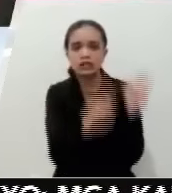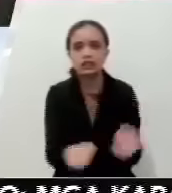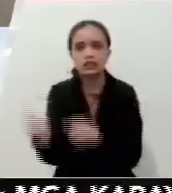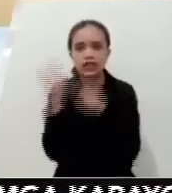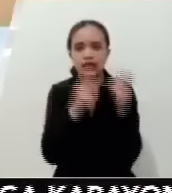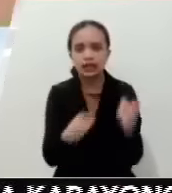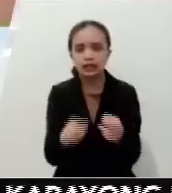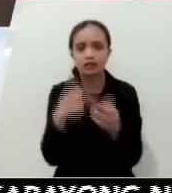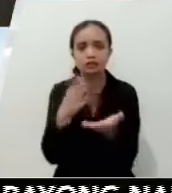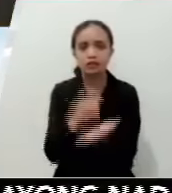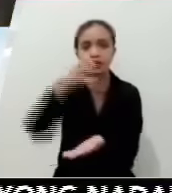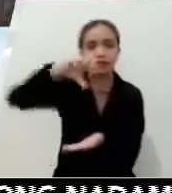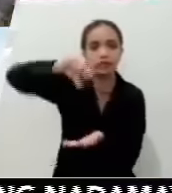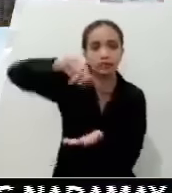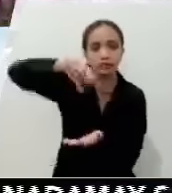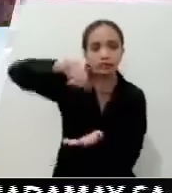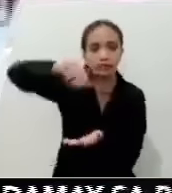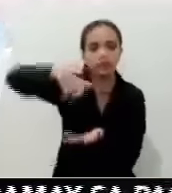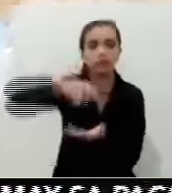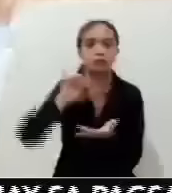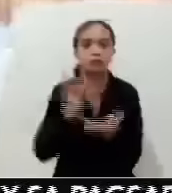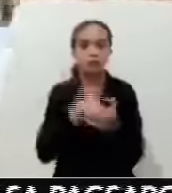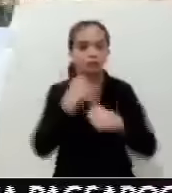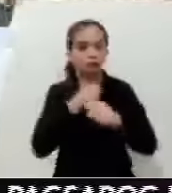waste management program ng